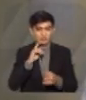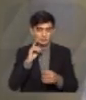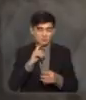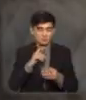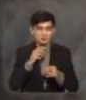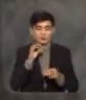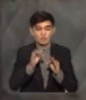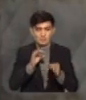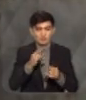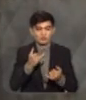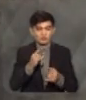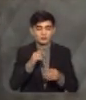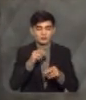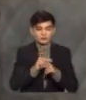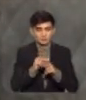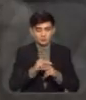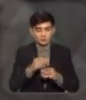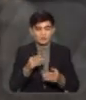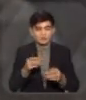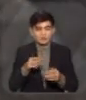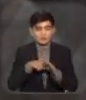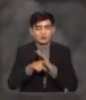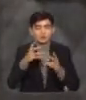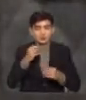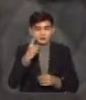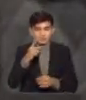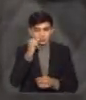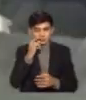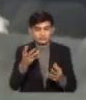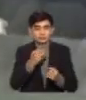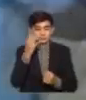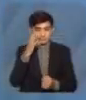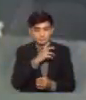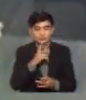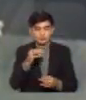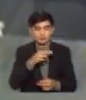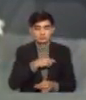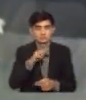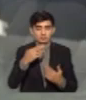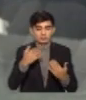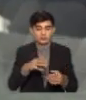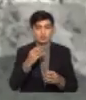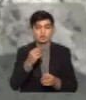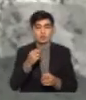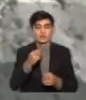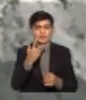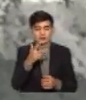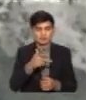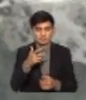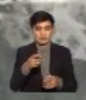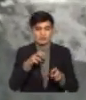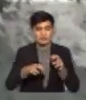степени тяжести. Позже спасателям удалось извлечь еще одного мужчину, но он уже не подавал признаков жизни. Спустя еще около